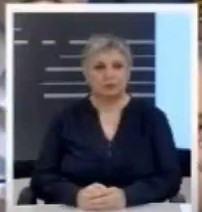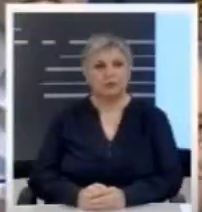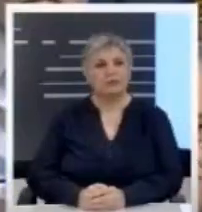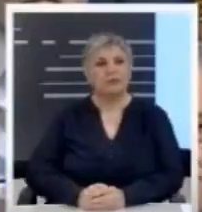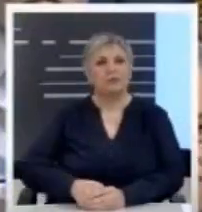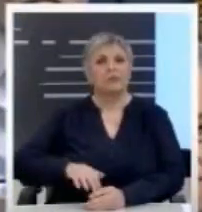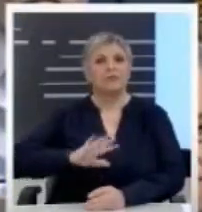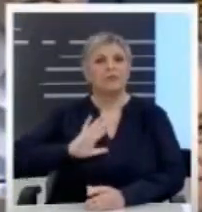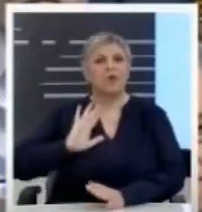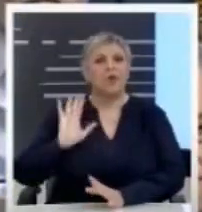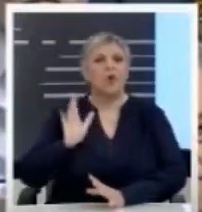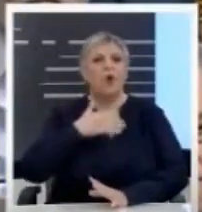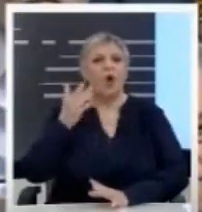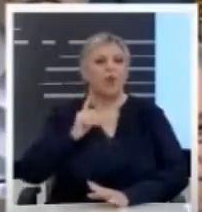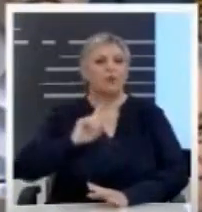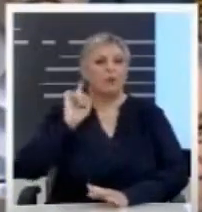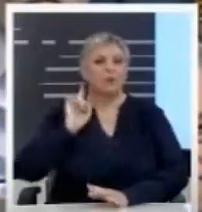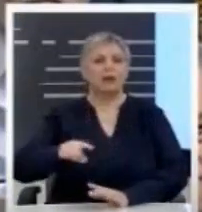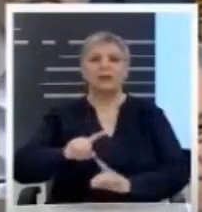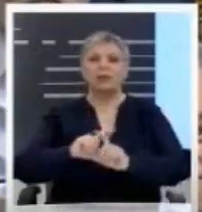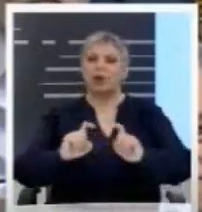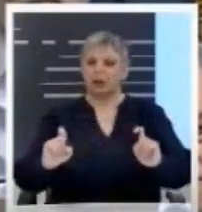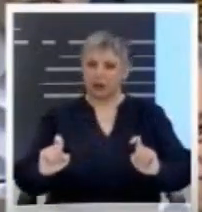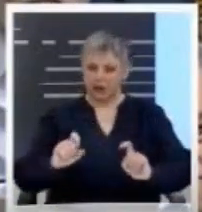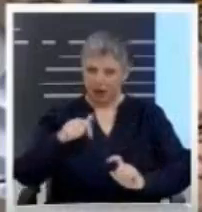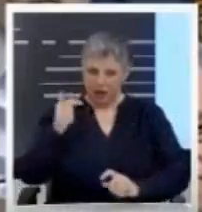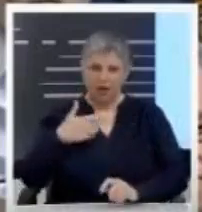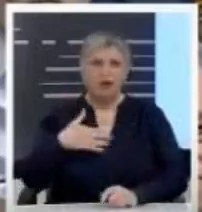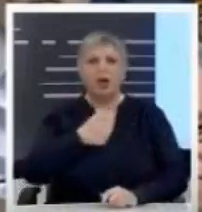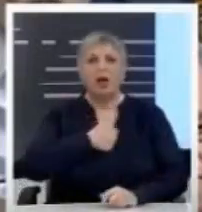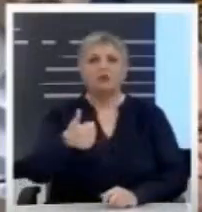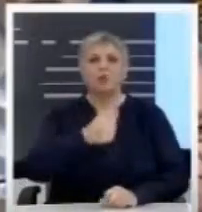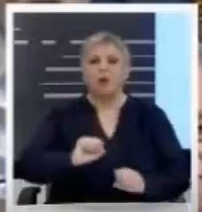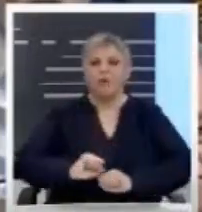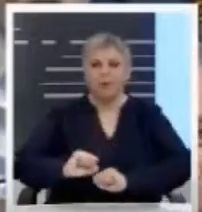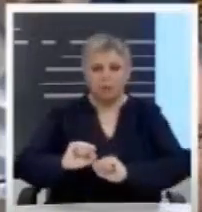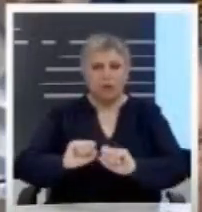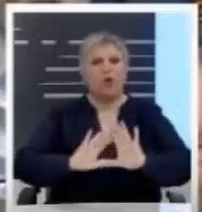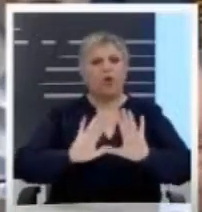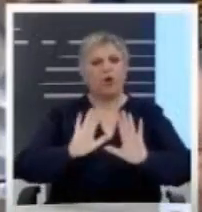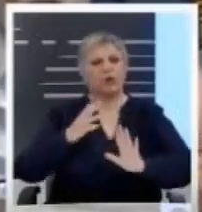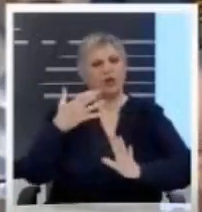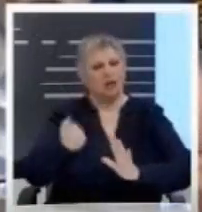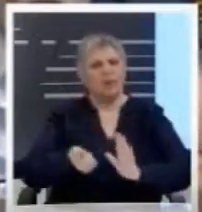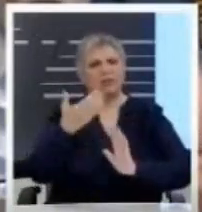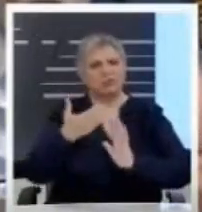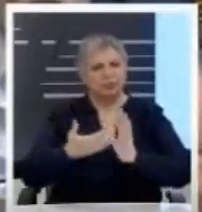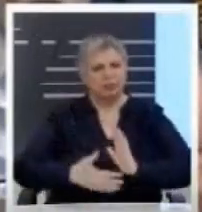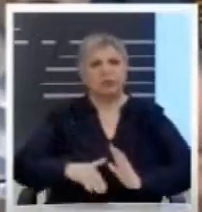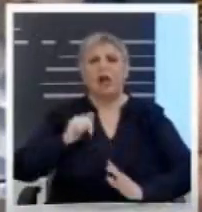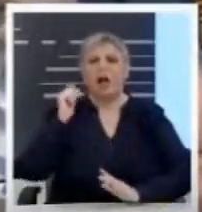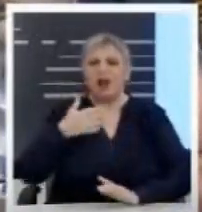σε όλα αυτά, παρά τις δρυμύτατες κατηγορίες που ασκήσατε σε μένα ως ψεύτη, ως